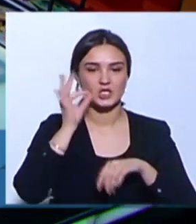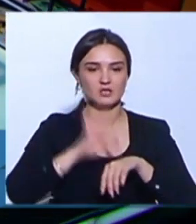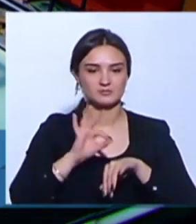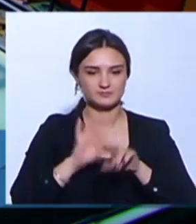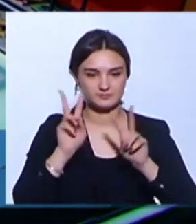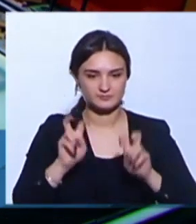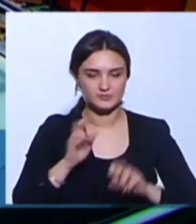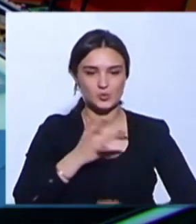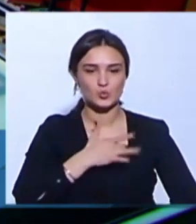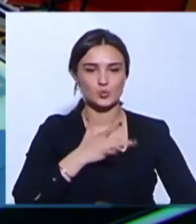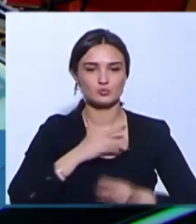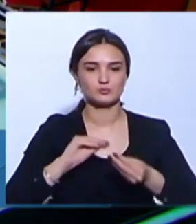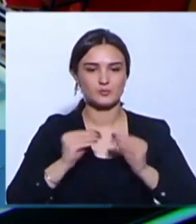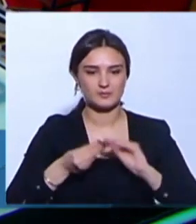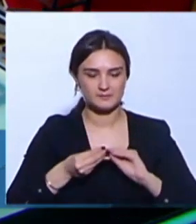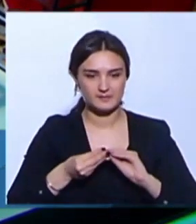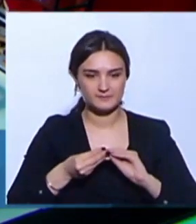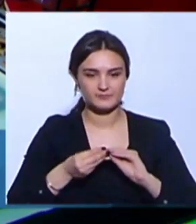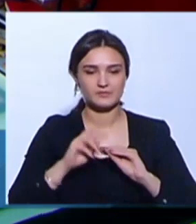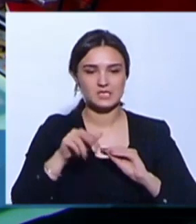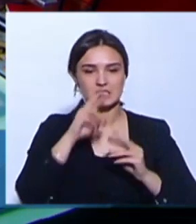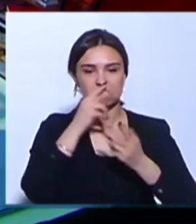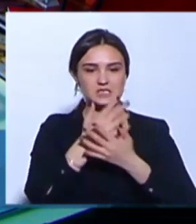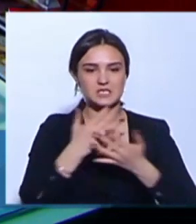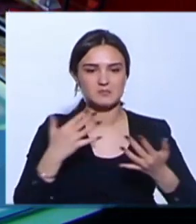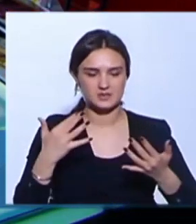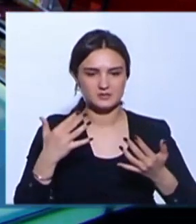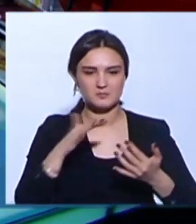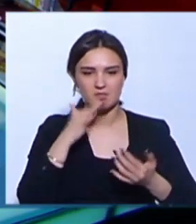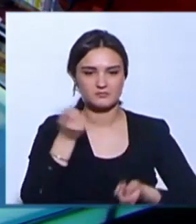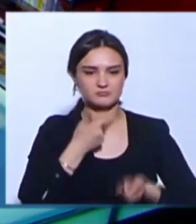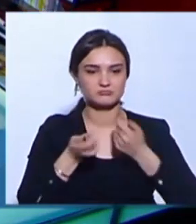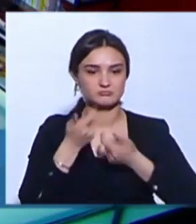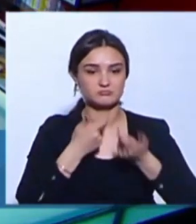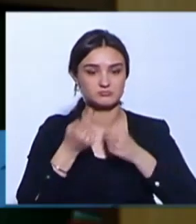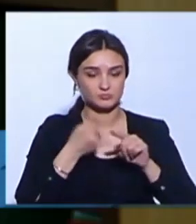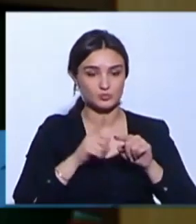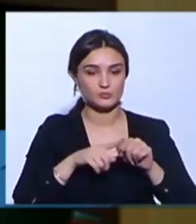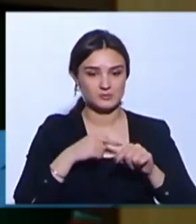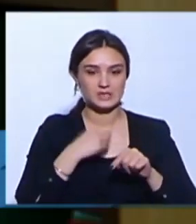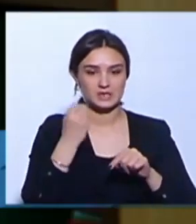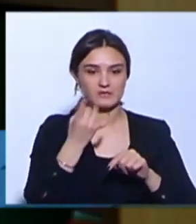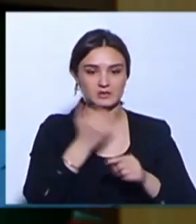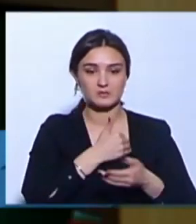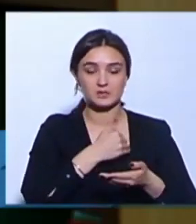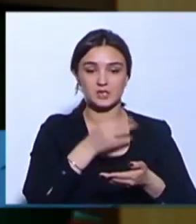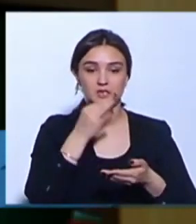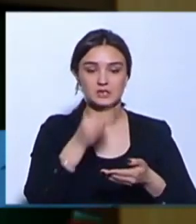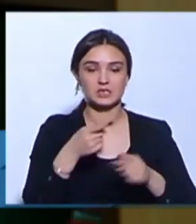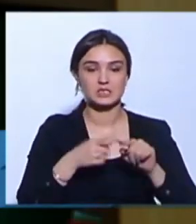დიაბეტი, გულ-სისხლძარღვთა სისტემა და წამლების არაკონტროლებადი მიღება. ანუ კიდევ ერთხელ მინდა გავუსვახათ, რომ ეს